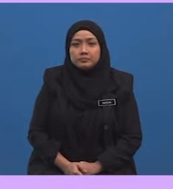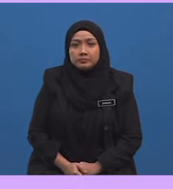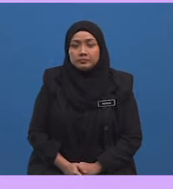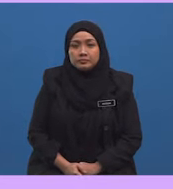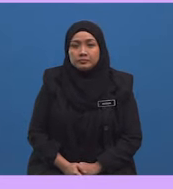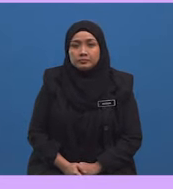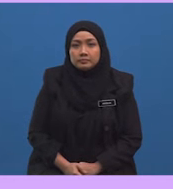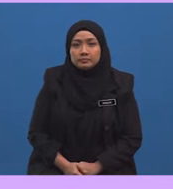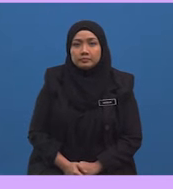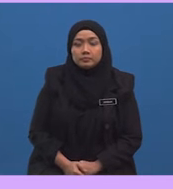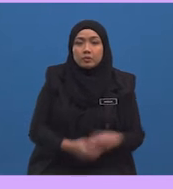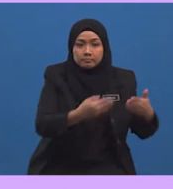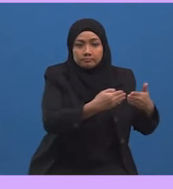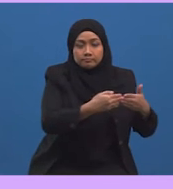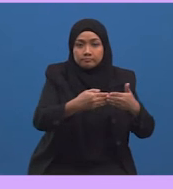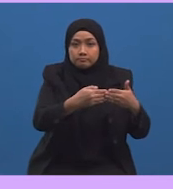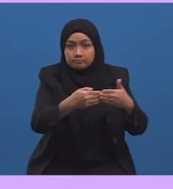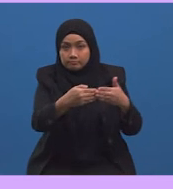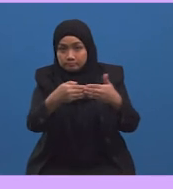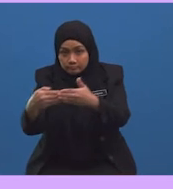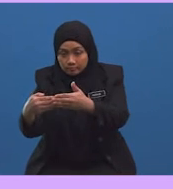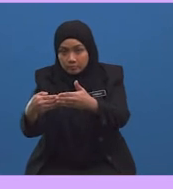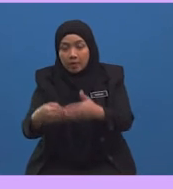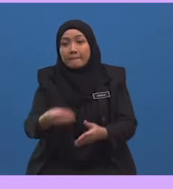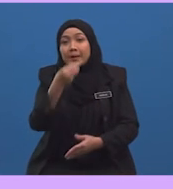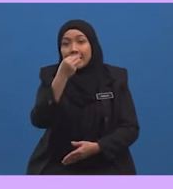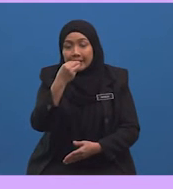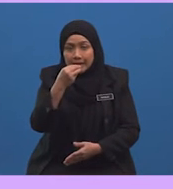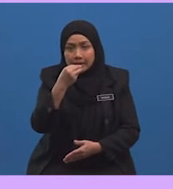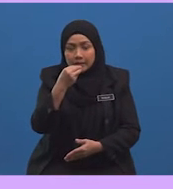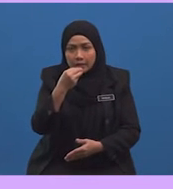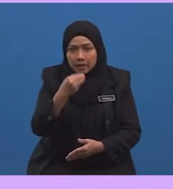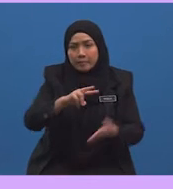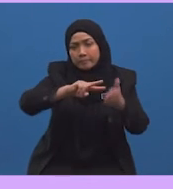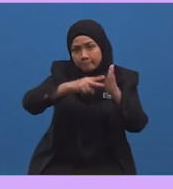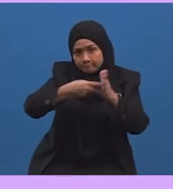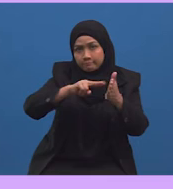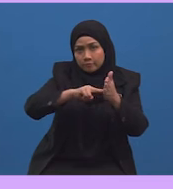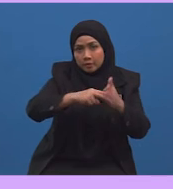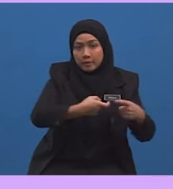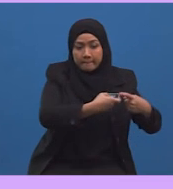Serata makanan merupakan gabungan beberapa rantai makanan.